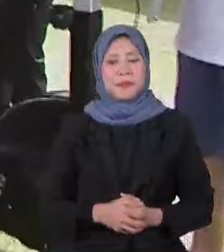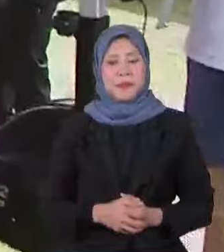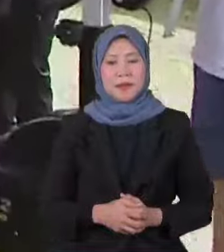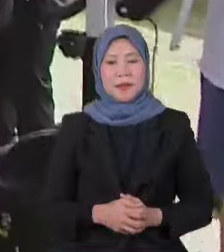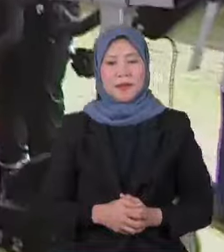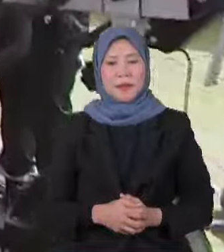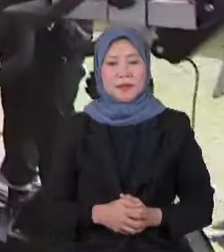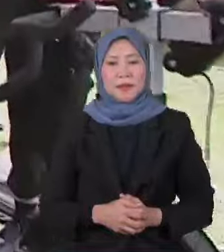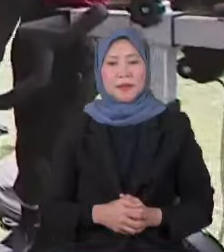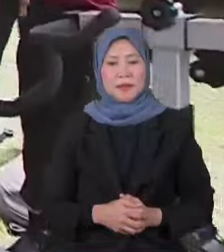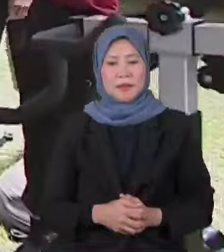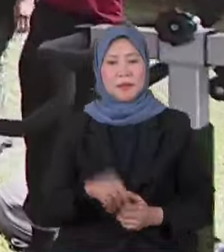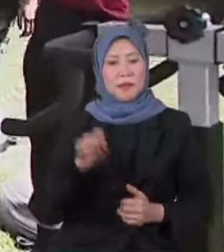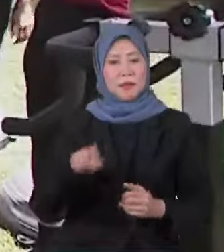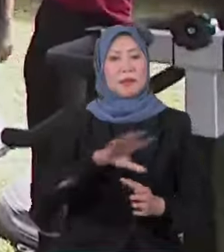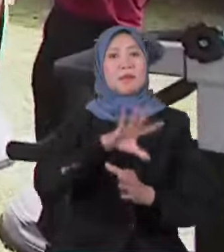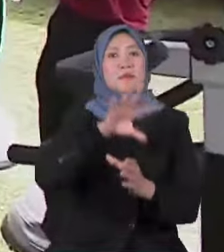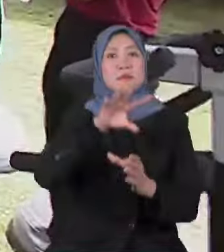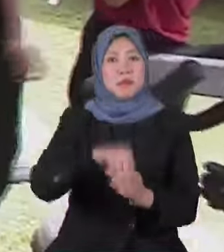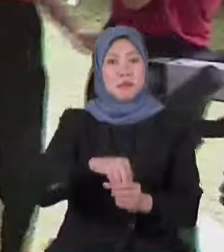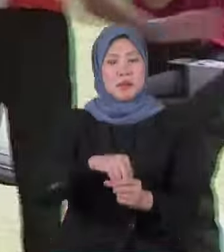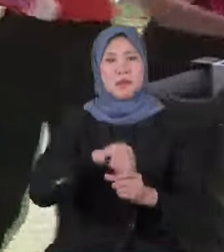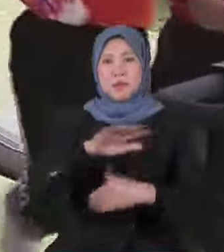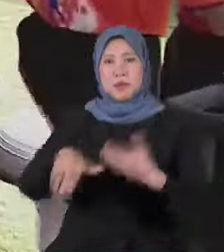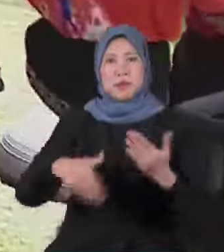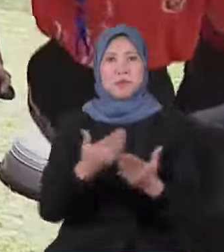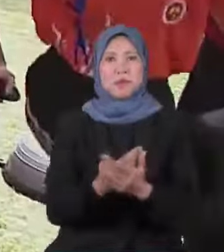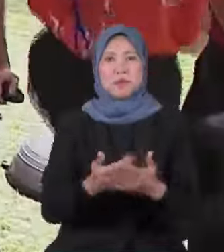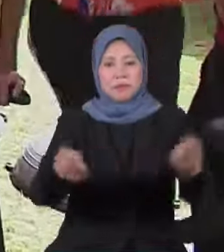dia melibatkan semua semua yang datang